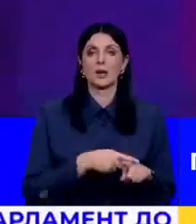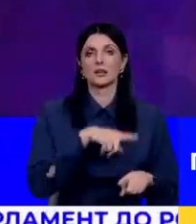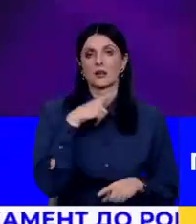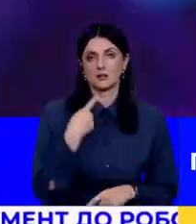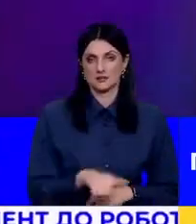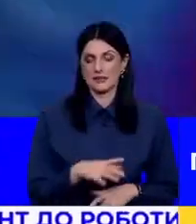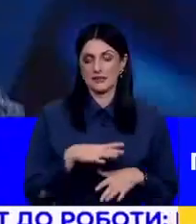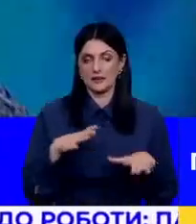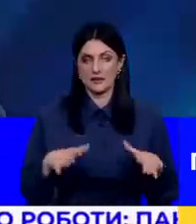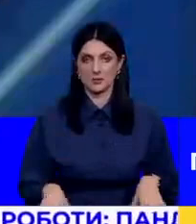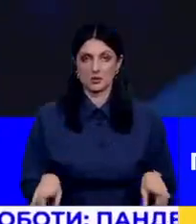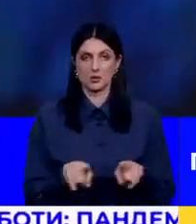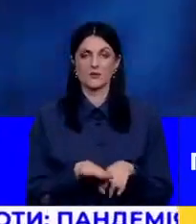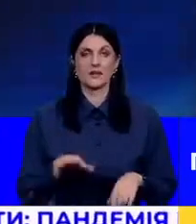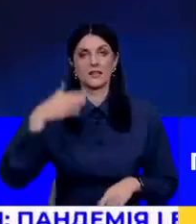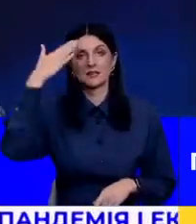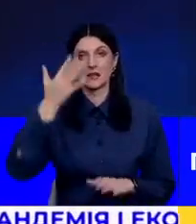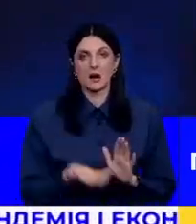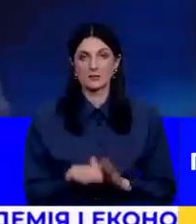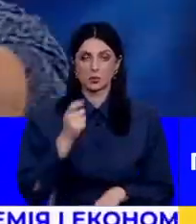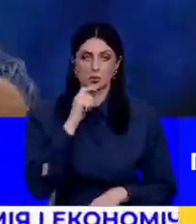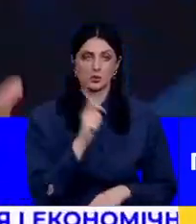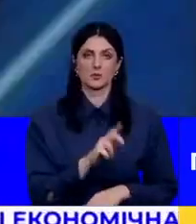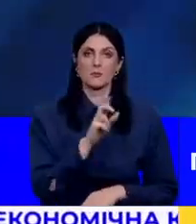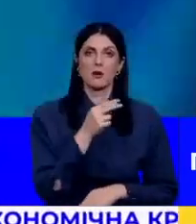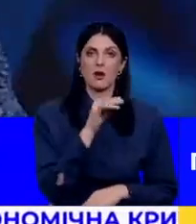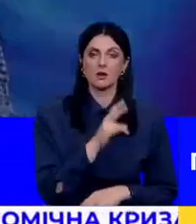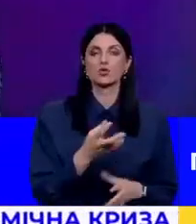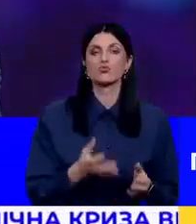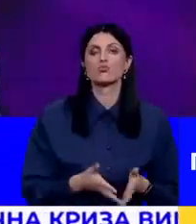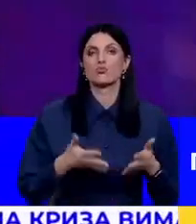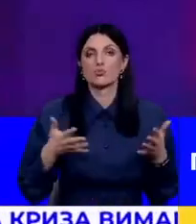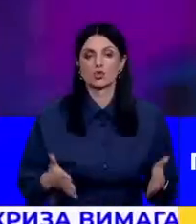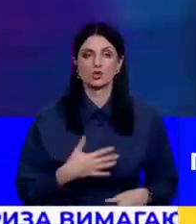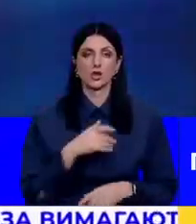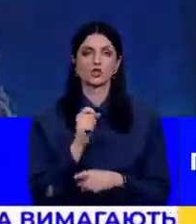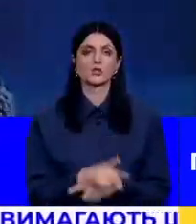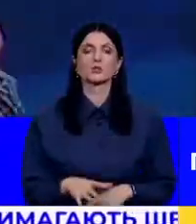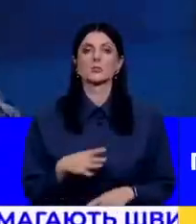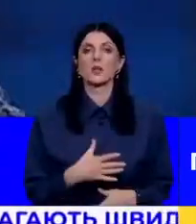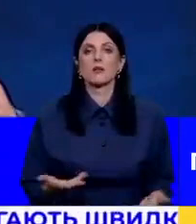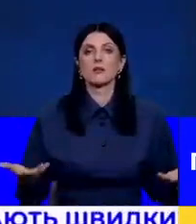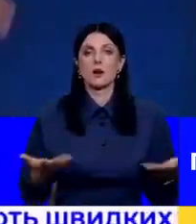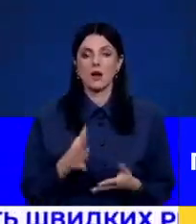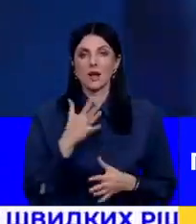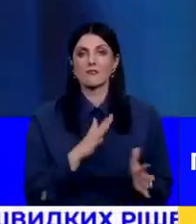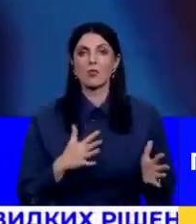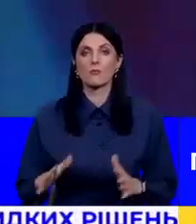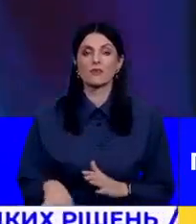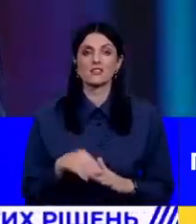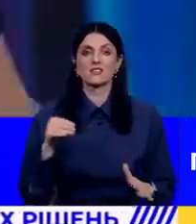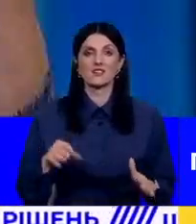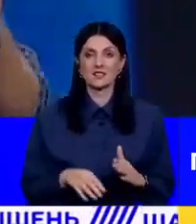было такого. И Трамп поддерживал Украину, и Байден еще больше. То есть наша задача была какая? В момент выборов, в